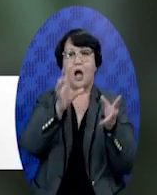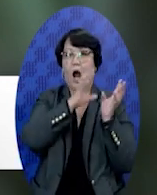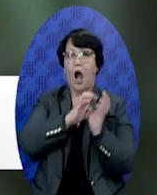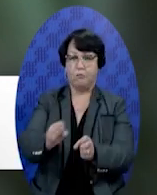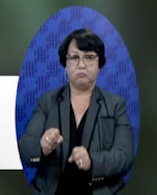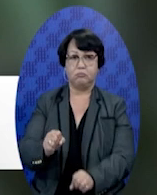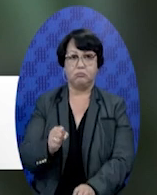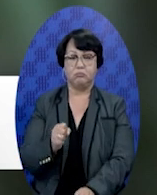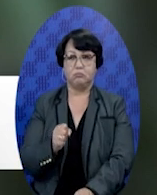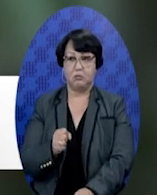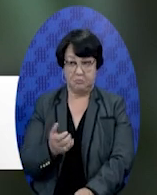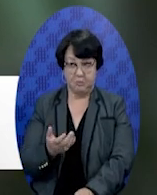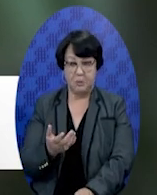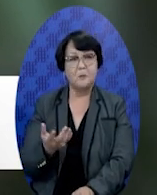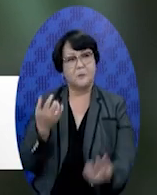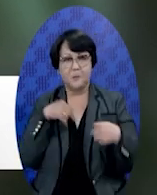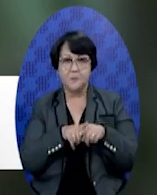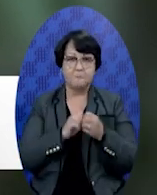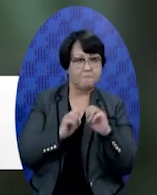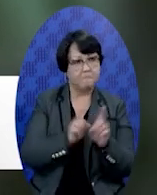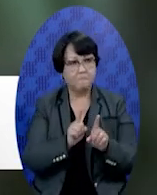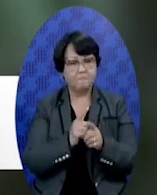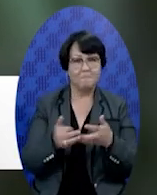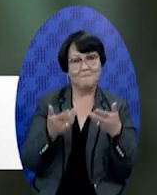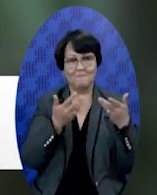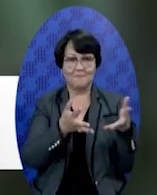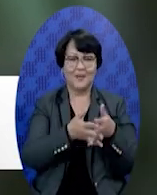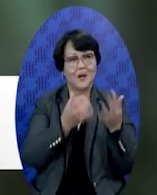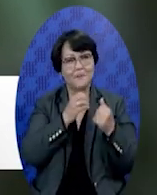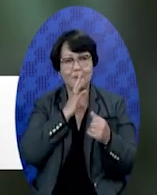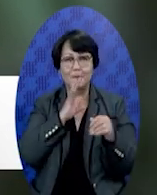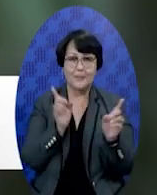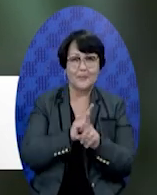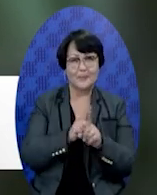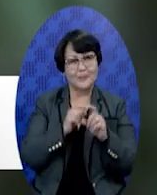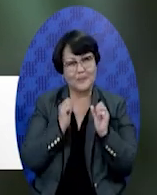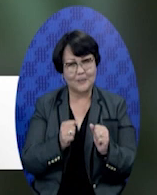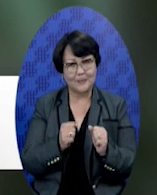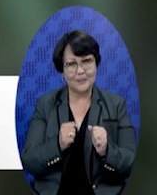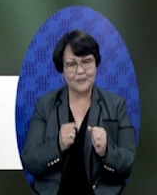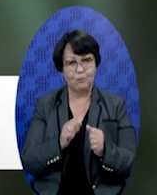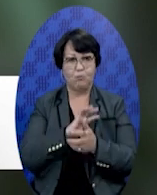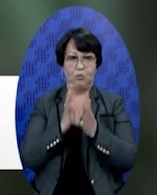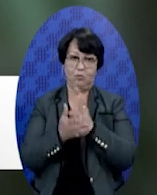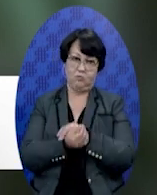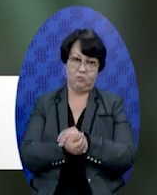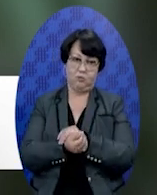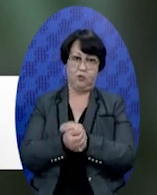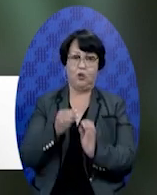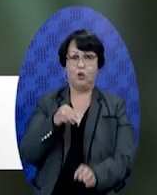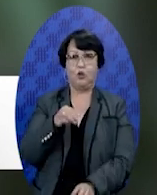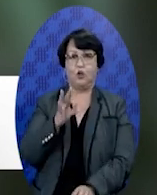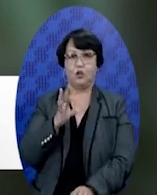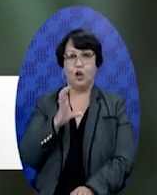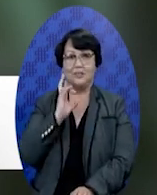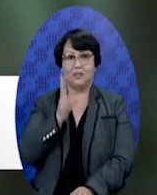явах үзийгээд тэгэл өөр гисэн нэг бас бай орон сууц дотох гол зүтгэсэн юм лээ. Тэгээд тэр тоос гэдэг газар нь